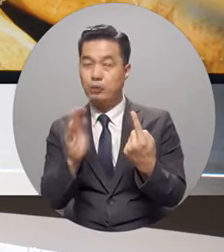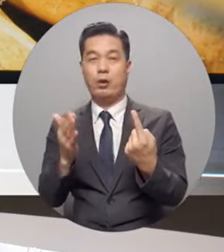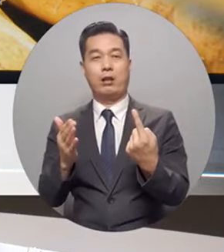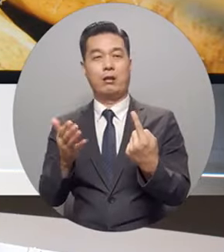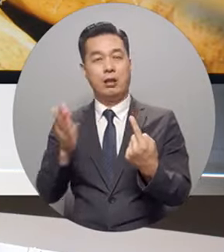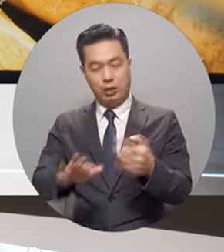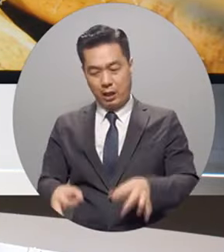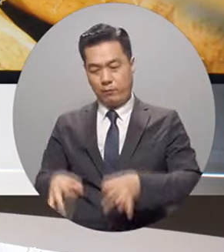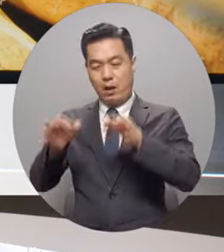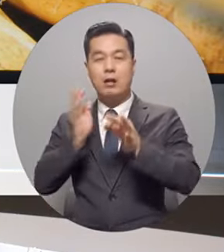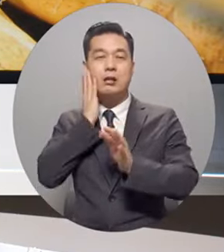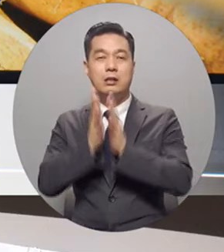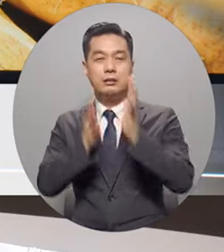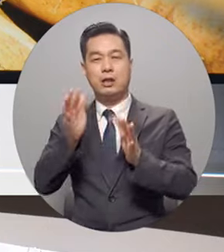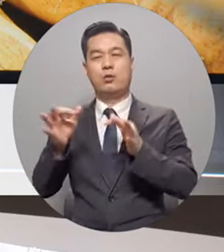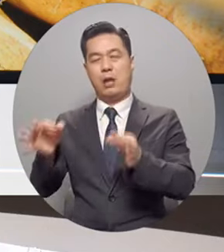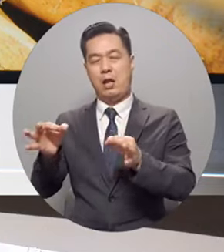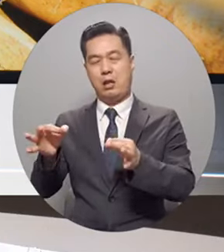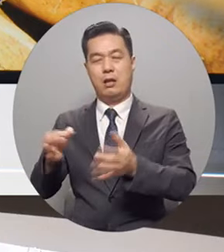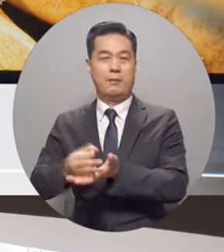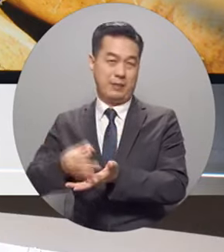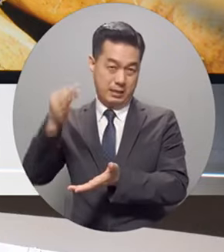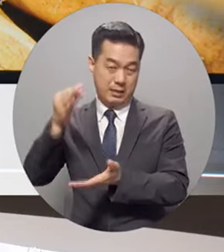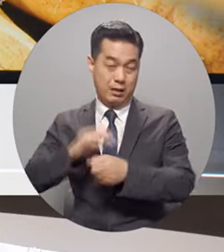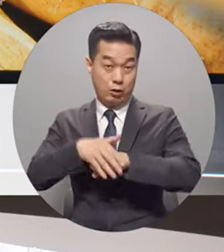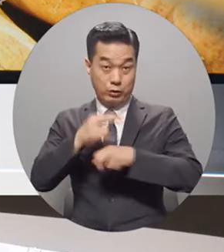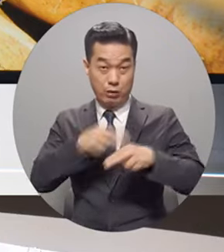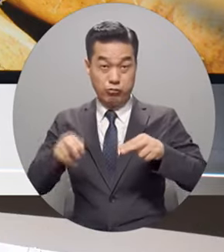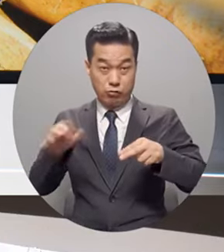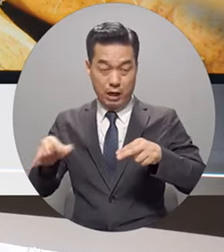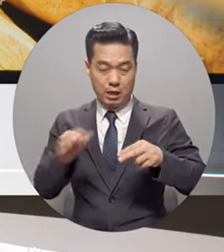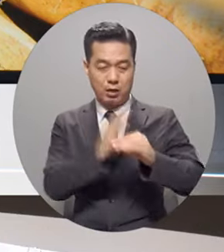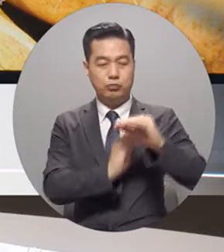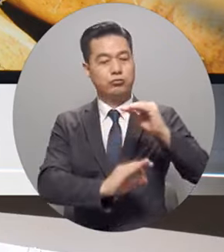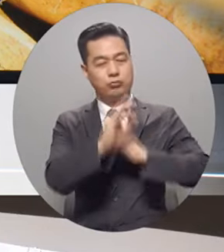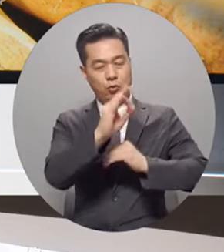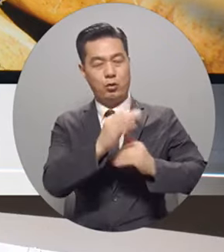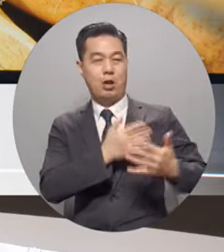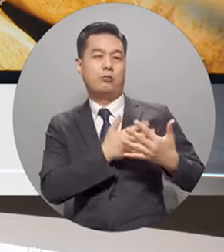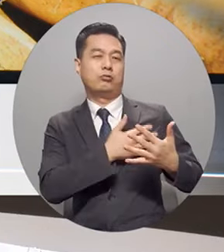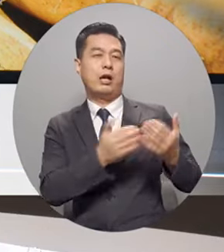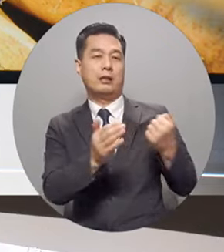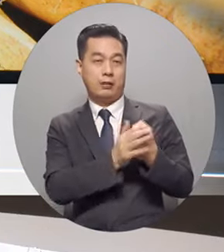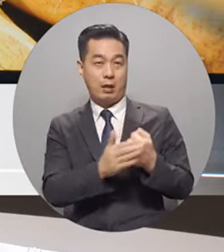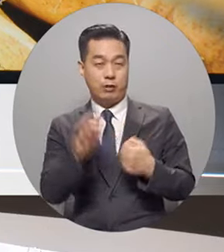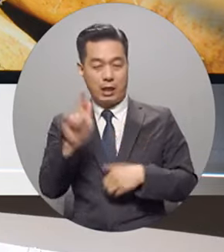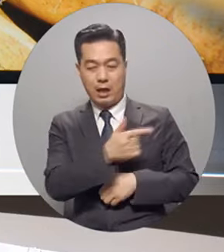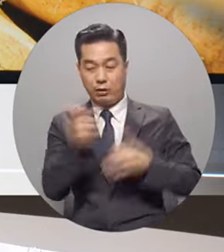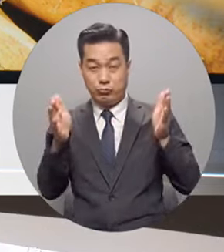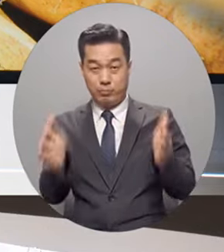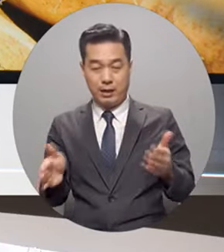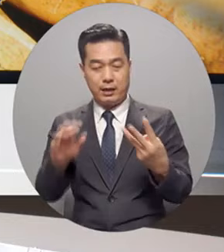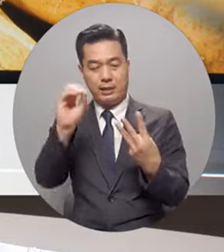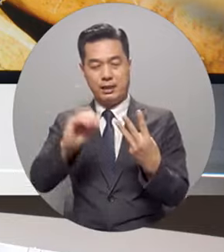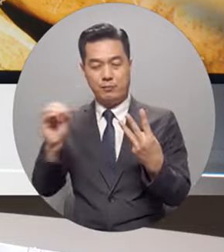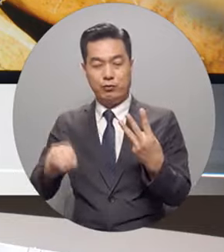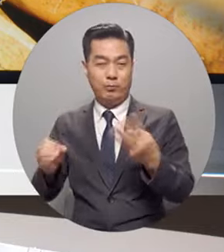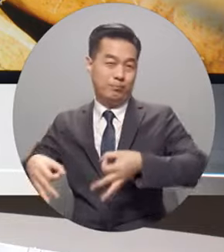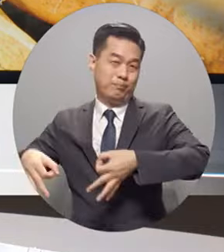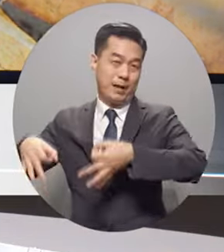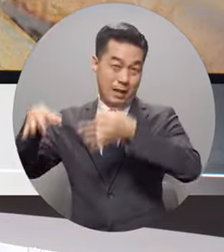좀처럼 내려오지 않고 있고, 국제유가도 중동 위기가 고조되면서 하룻밤새 3% 넘게 급등을